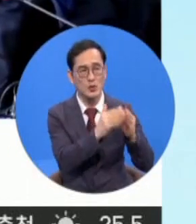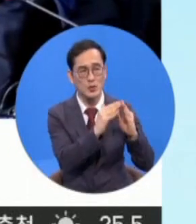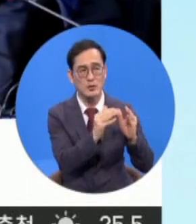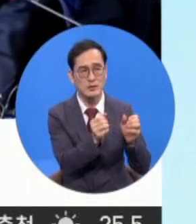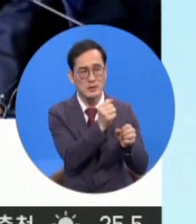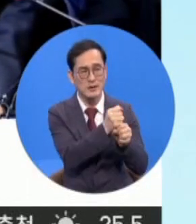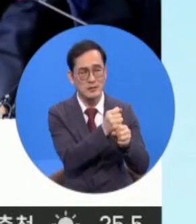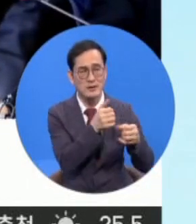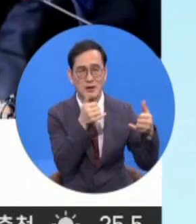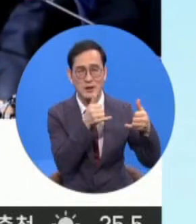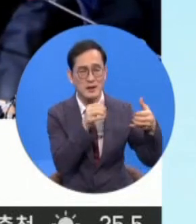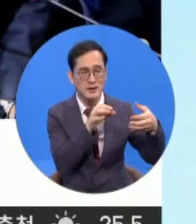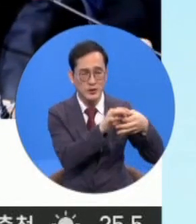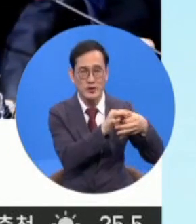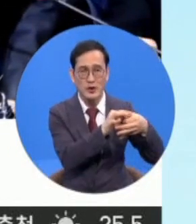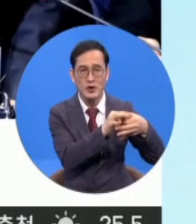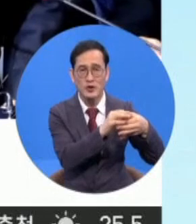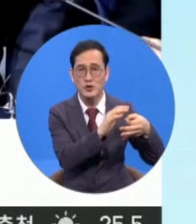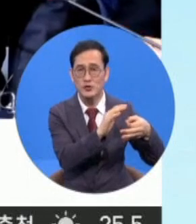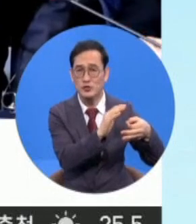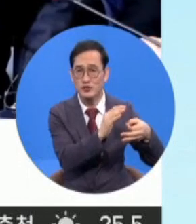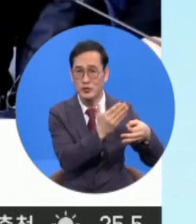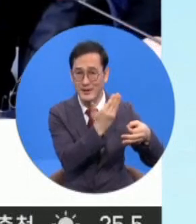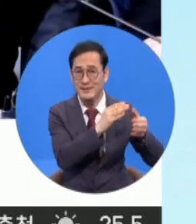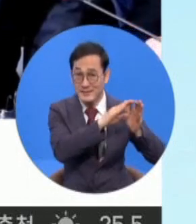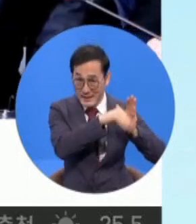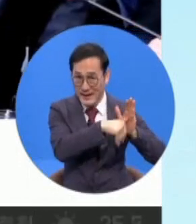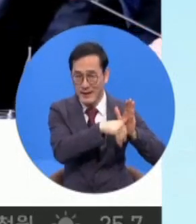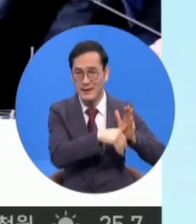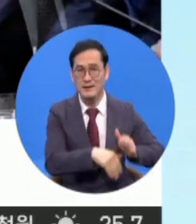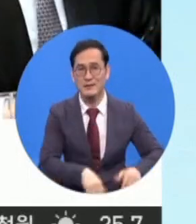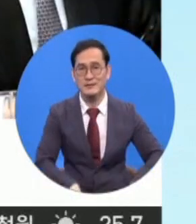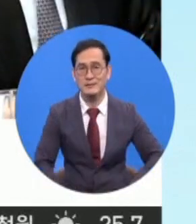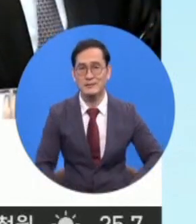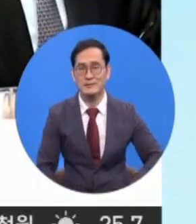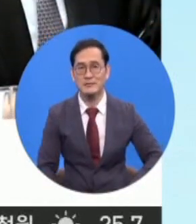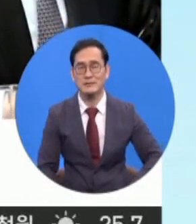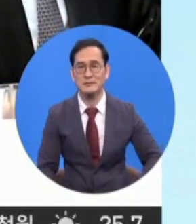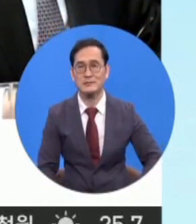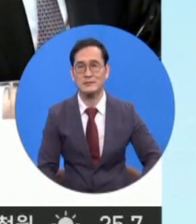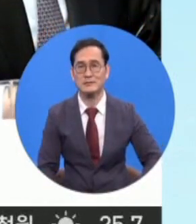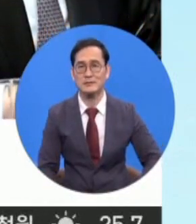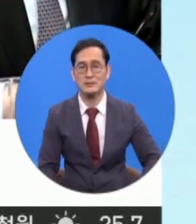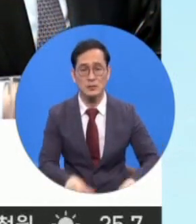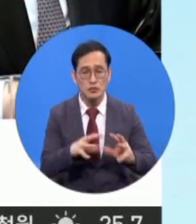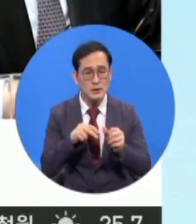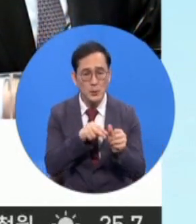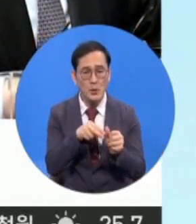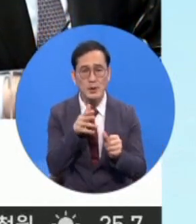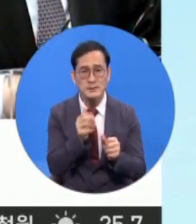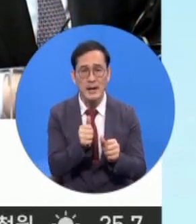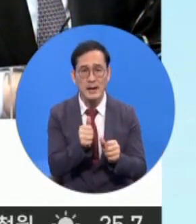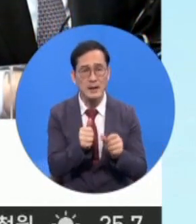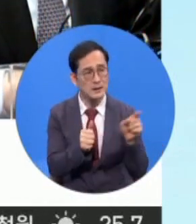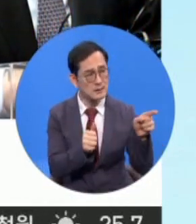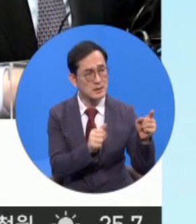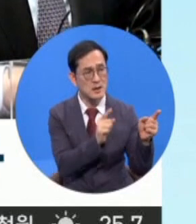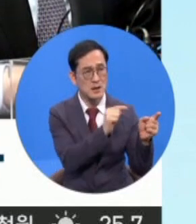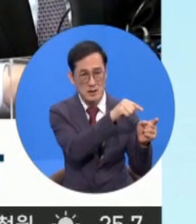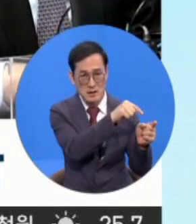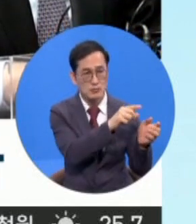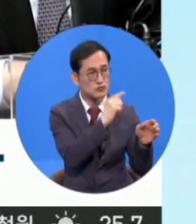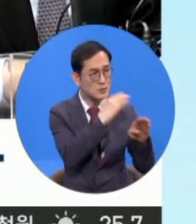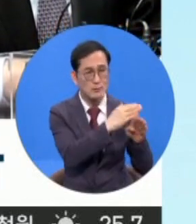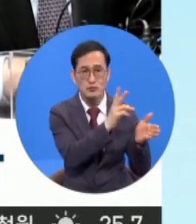관계에 있어서 또 큰 변수가 있었던 때란 말이에요 4 멀 떠나서 국정원장을 저렇게 독대를 할 수 있다고